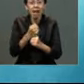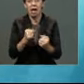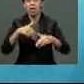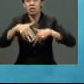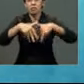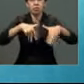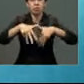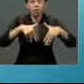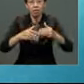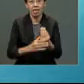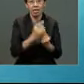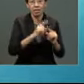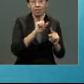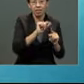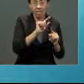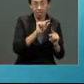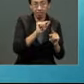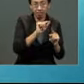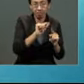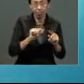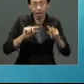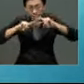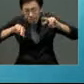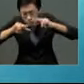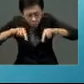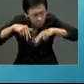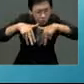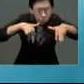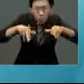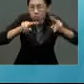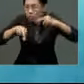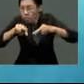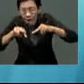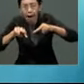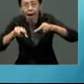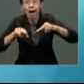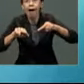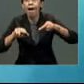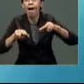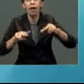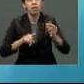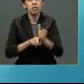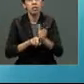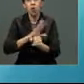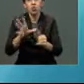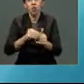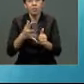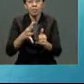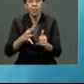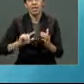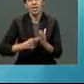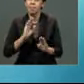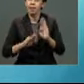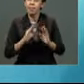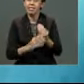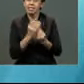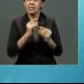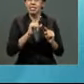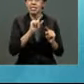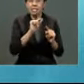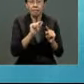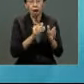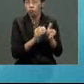แต่สัปดาห์ที่20ค้นหาเชิงรุกตอนนี้เราก็ยังค้นหาอยู่ก็ยังไม่มีรายงานนะครับหมดไปตั้งแต่สัปดาห์ที่20แล้วนะ